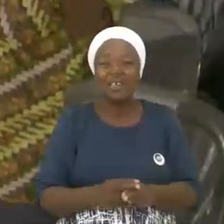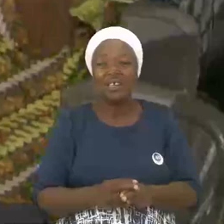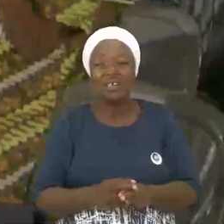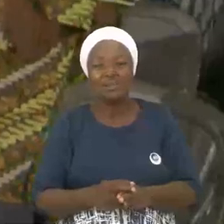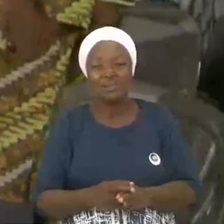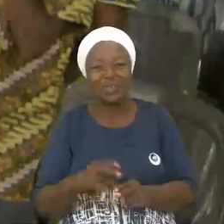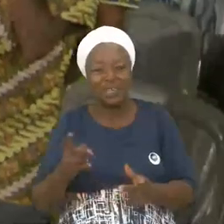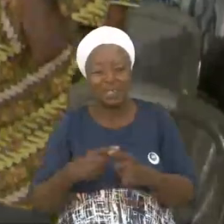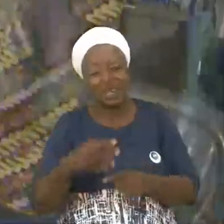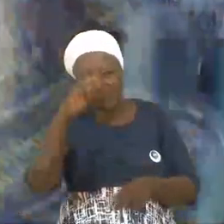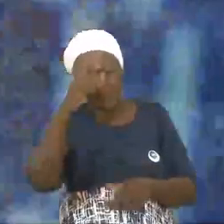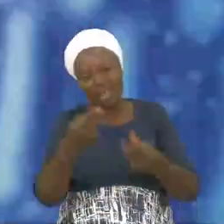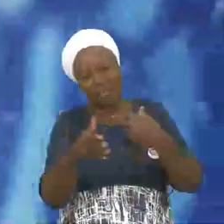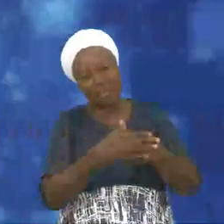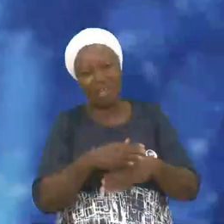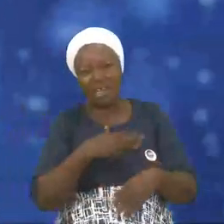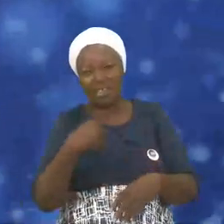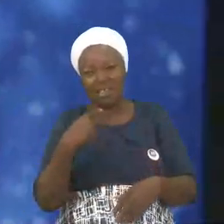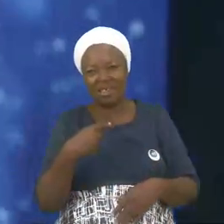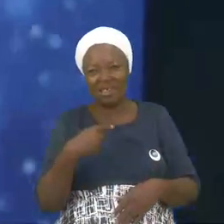ta guérison, tu verras ta guérison.